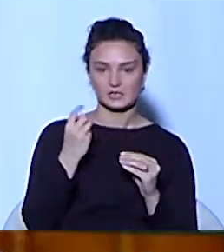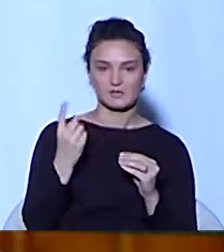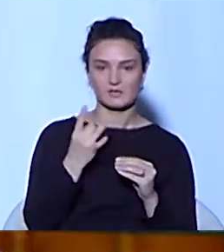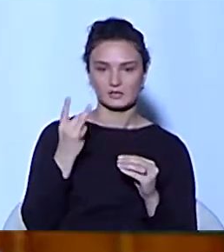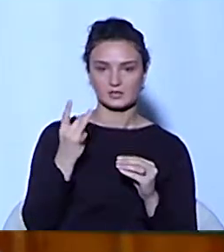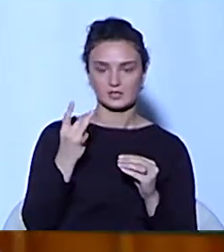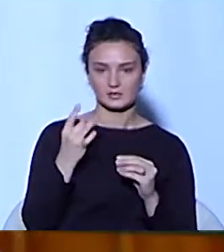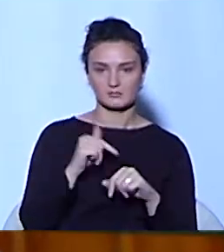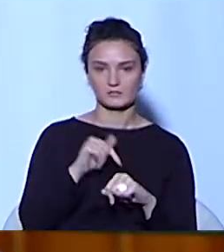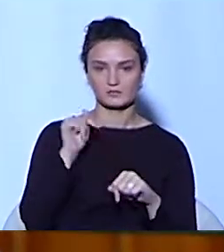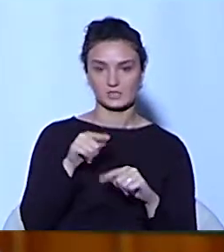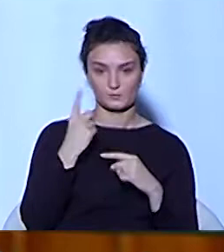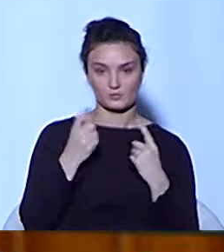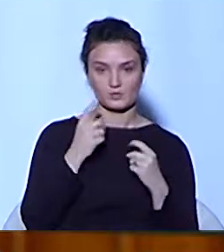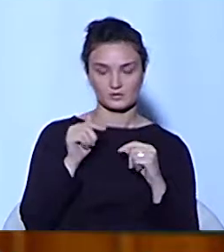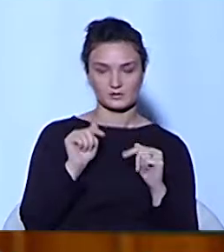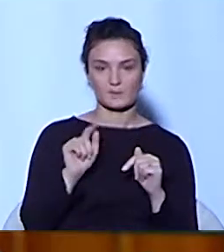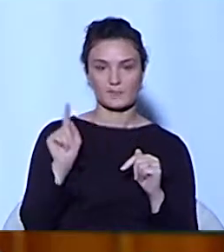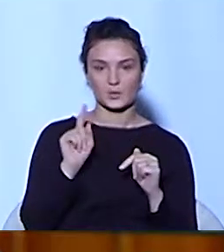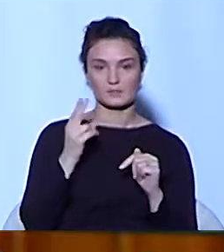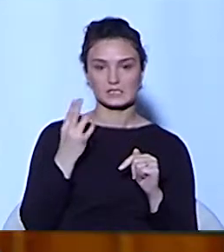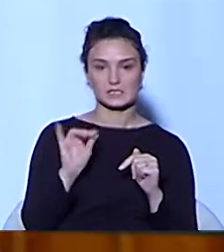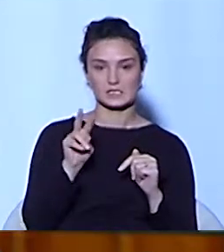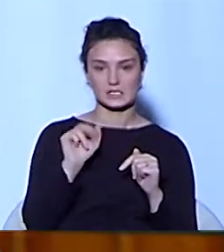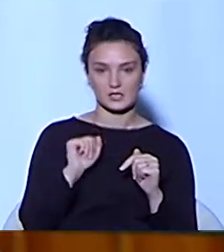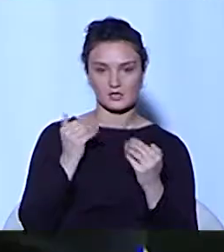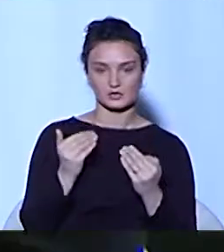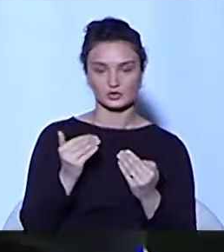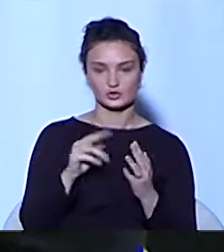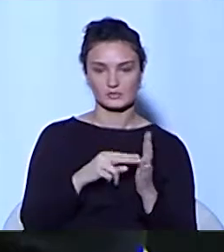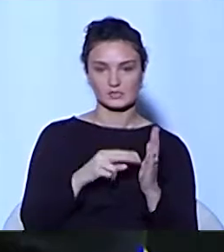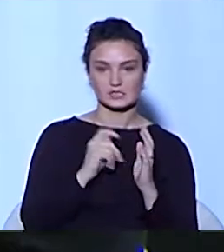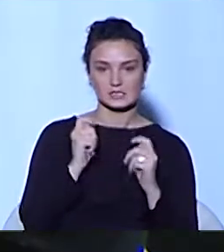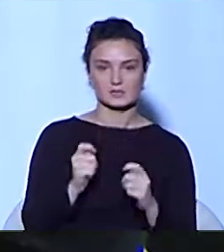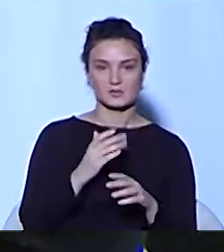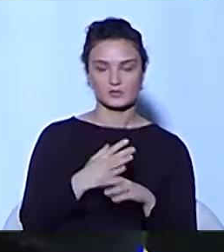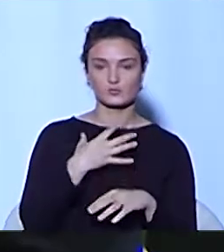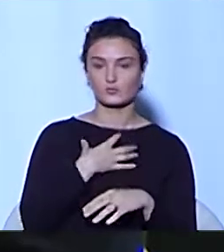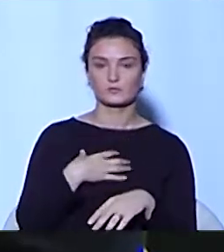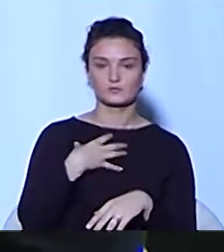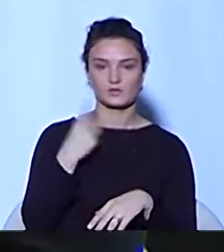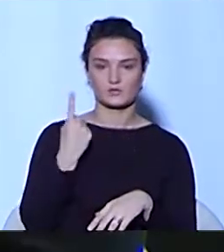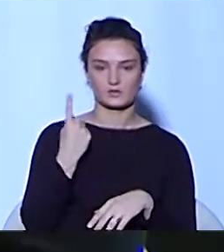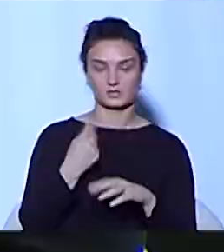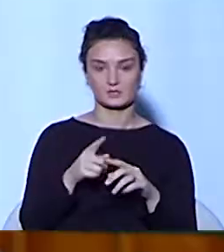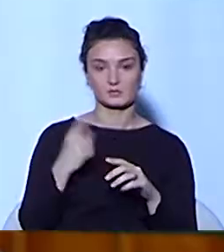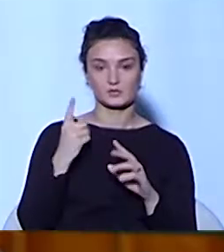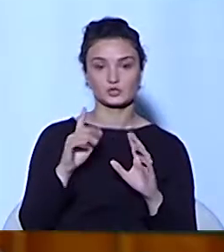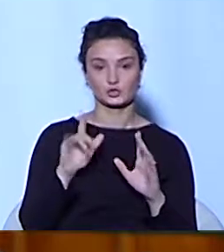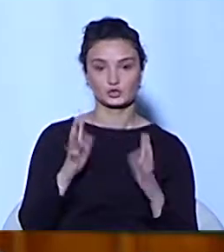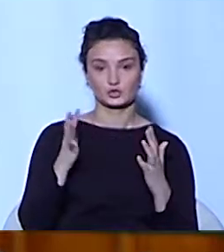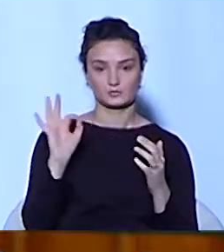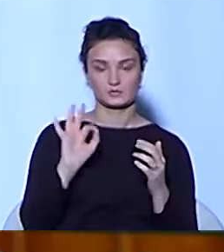ერთხელ განვიმტკიცდა ეს ინფორმაცია, რომ ცილის შეფასება არის უმნიშვნელოვანესი. ხშირ შემთხვევაში